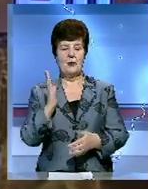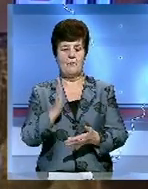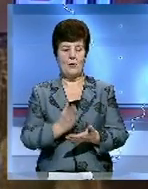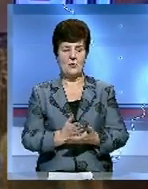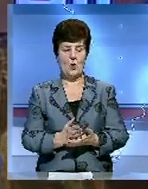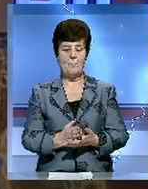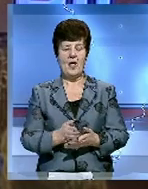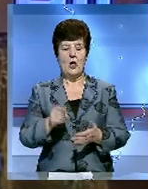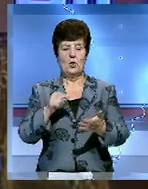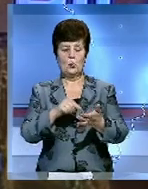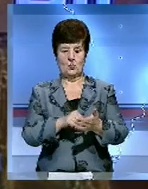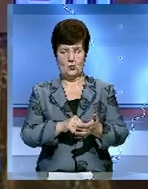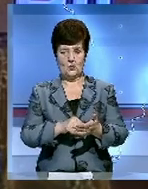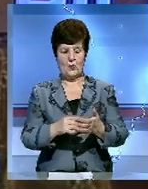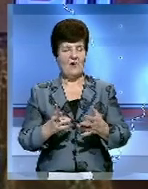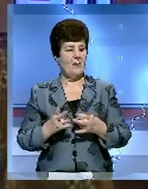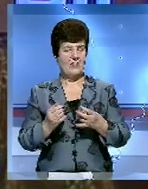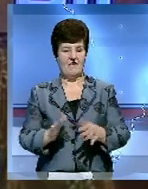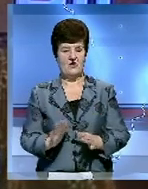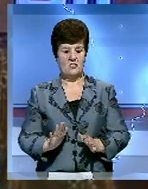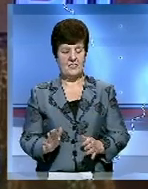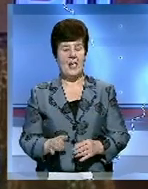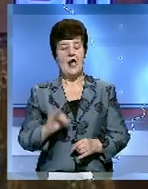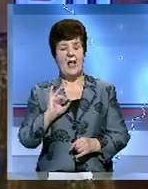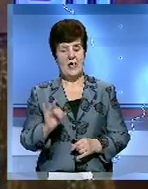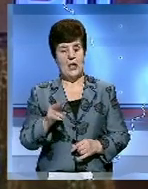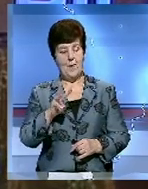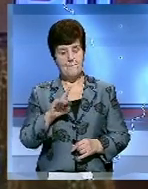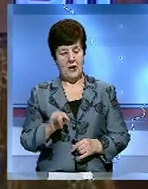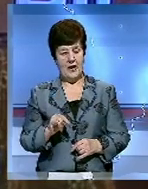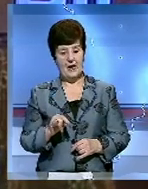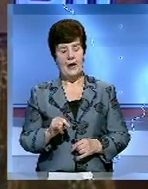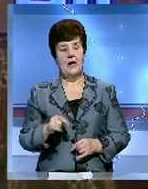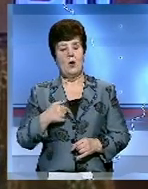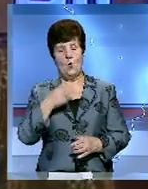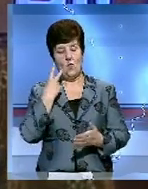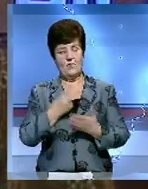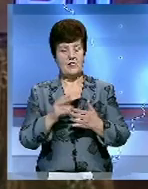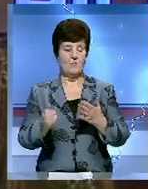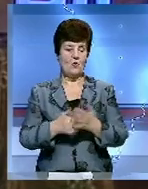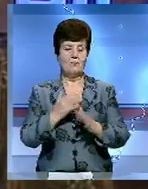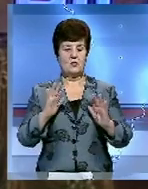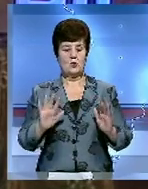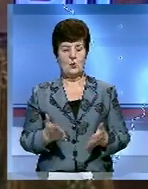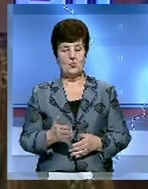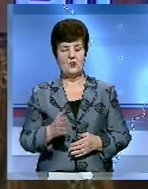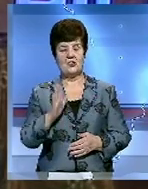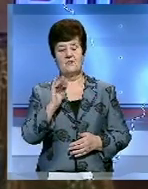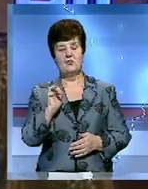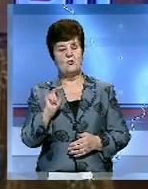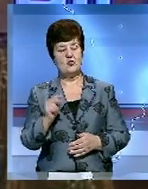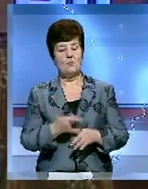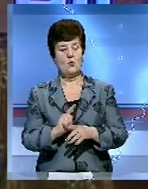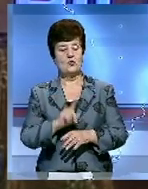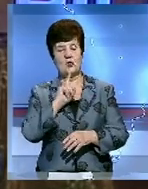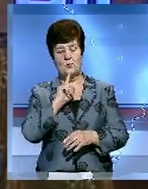в невежестве, и мы увидим, что новых случаев ВИЧ больше не будет. Спасибо большое, для